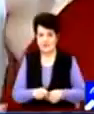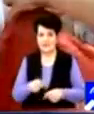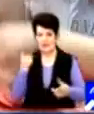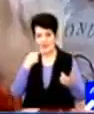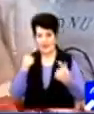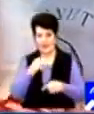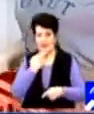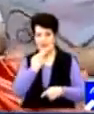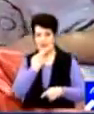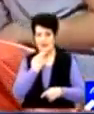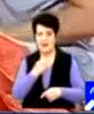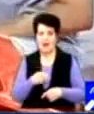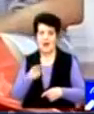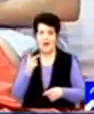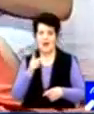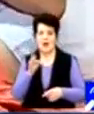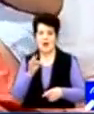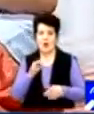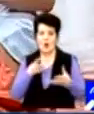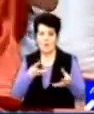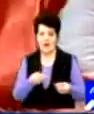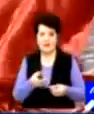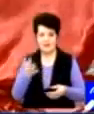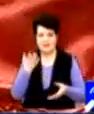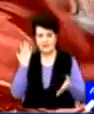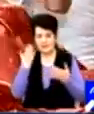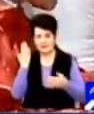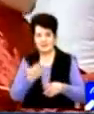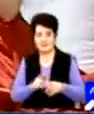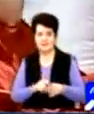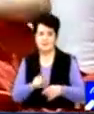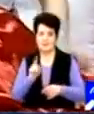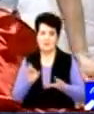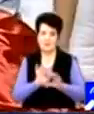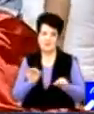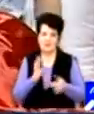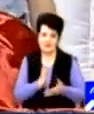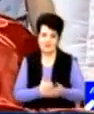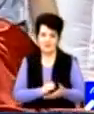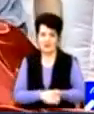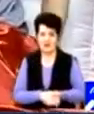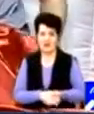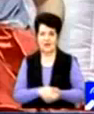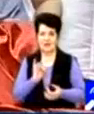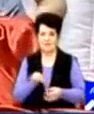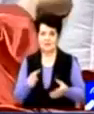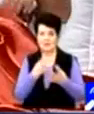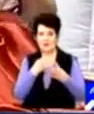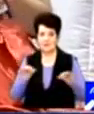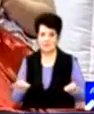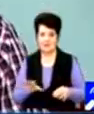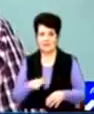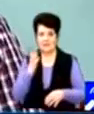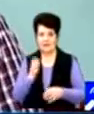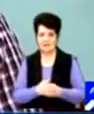o comedie care nu e o așa ușurică, simplă, are și un mesaj, e o pledoarie pentru libertatea de a fi